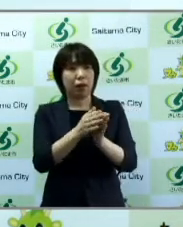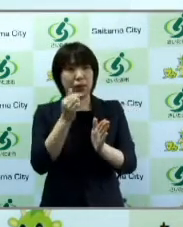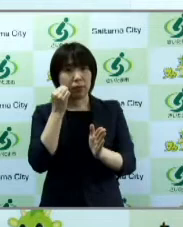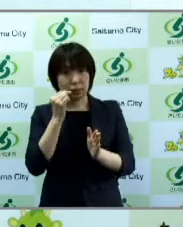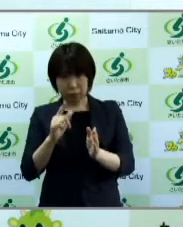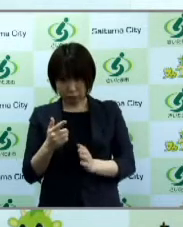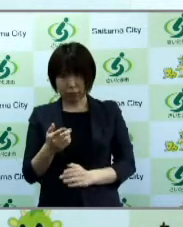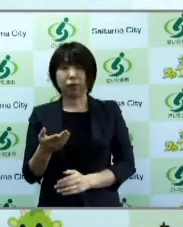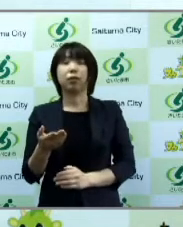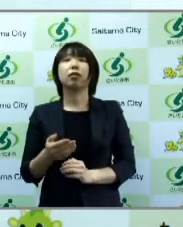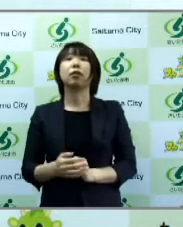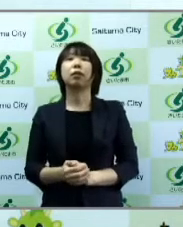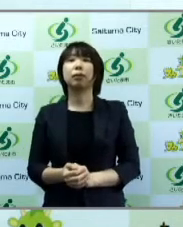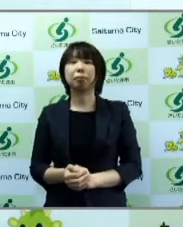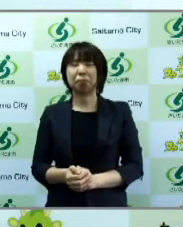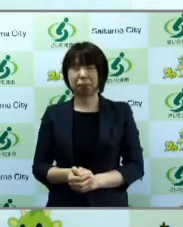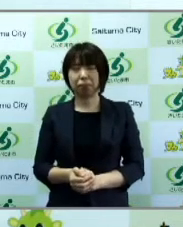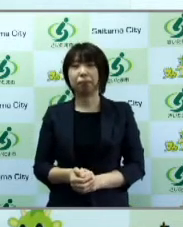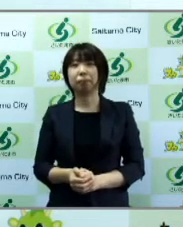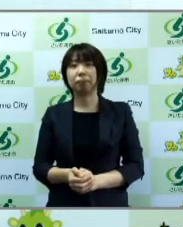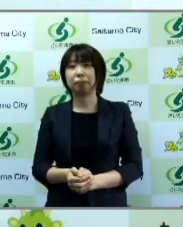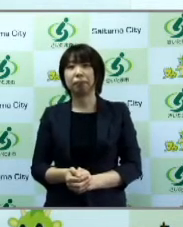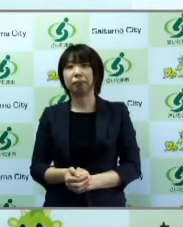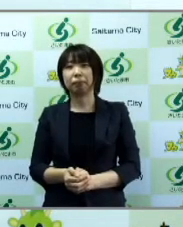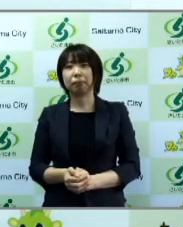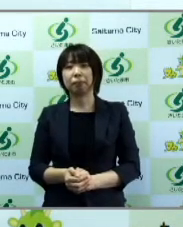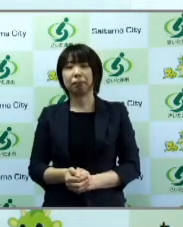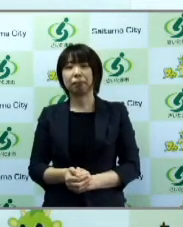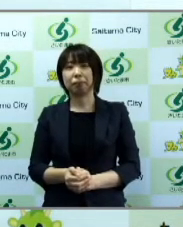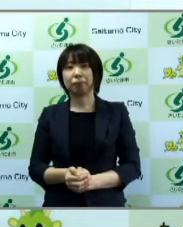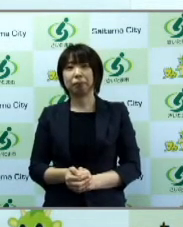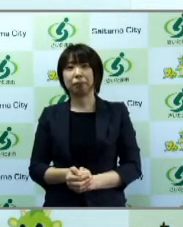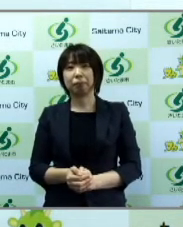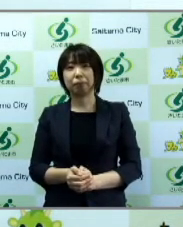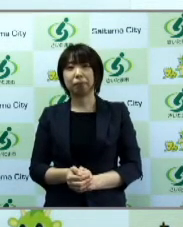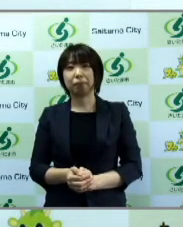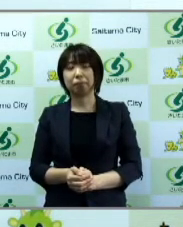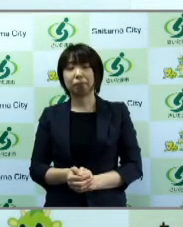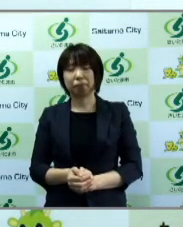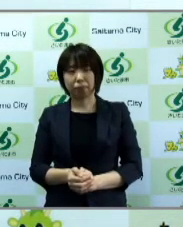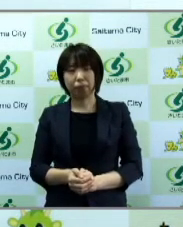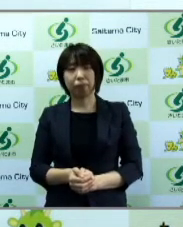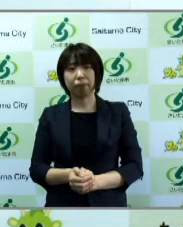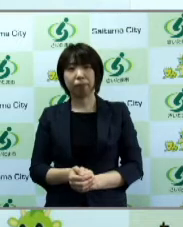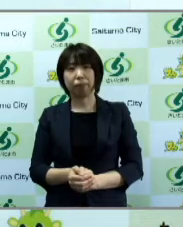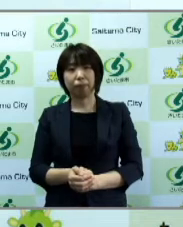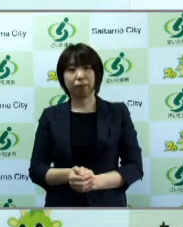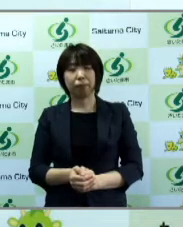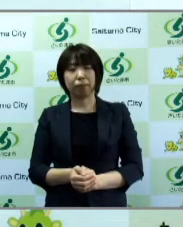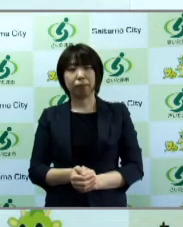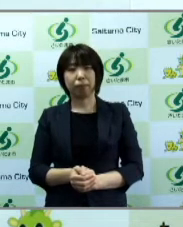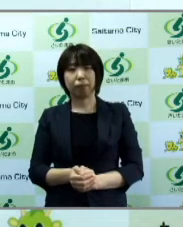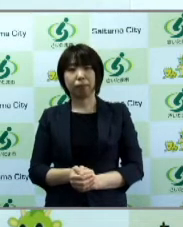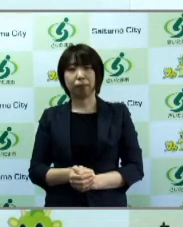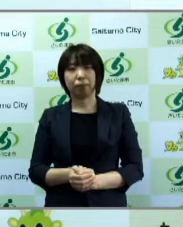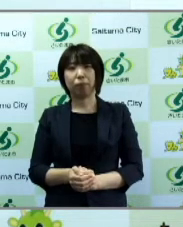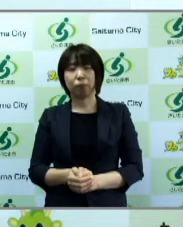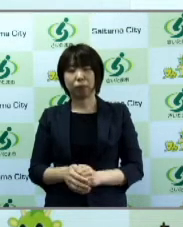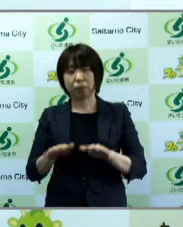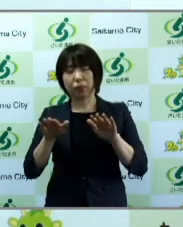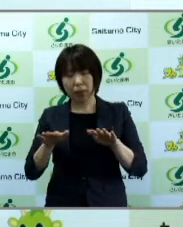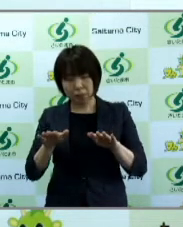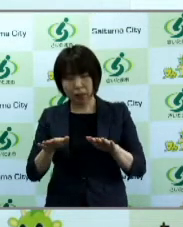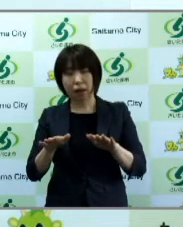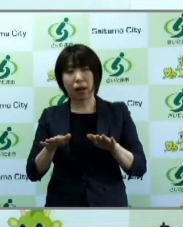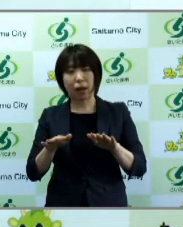先ほども言いました、現時点では自主的に、その休業していただいているというし